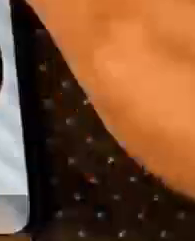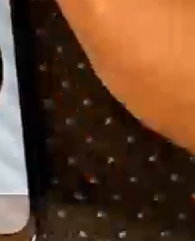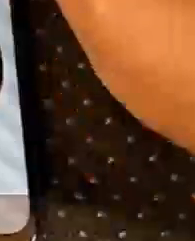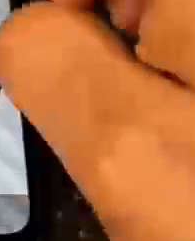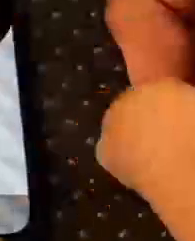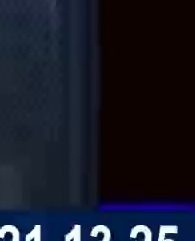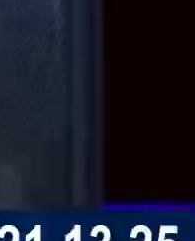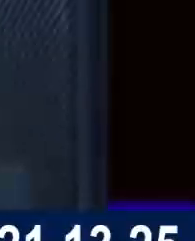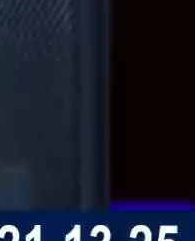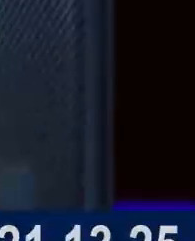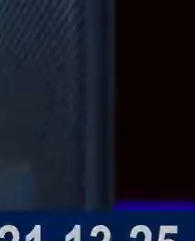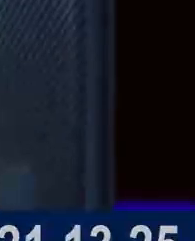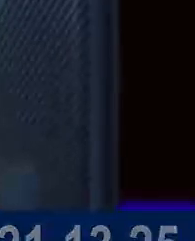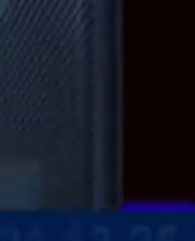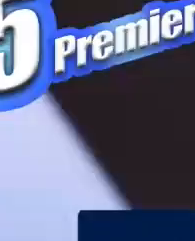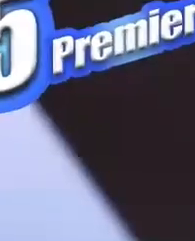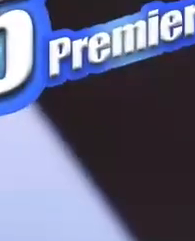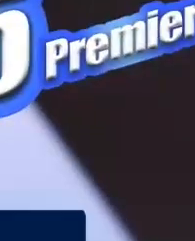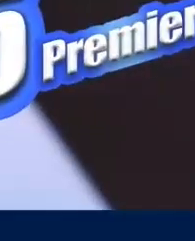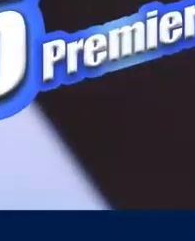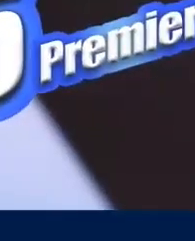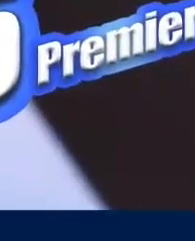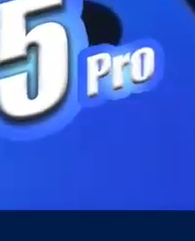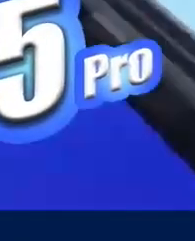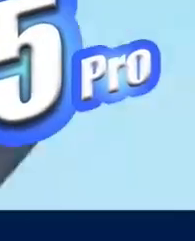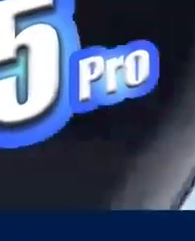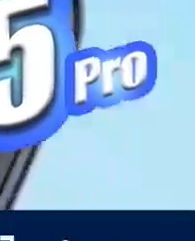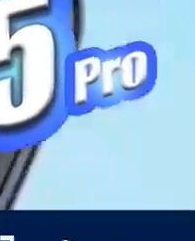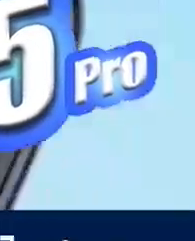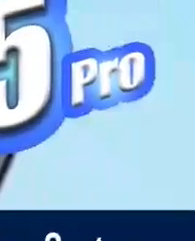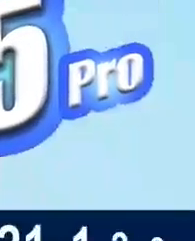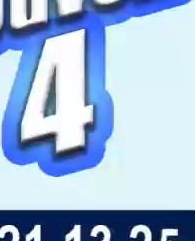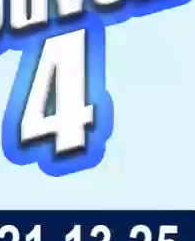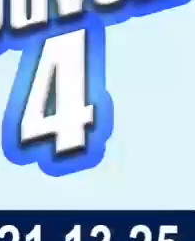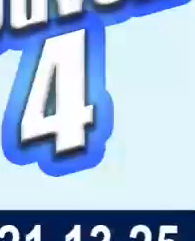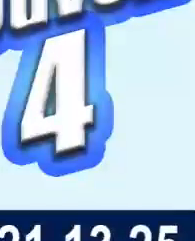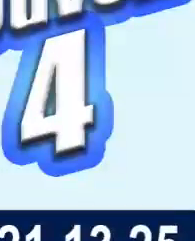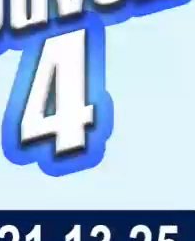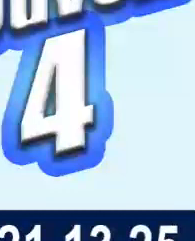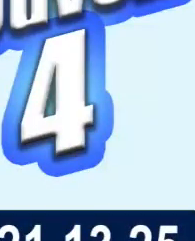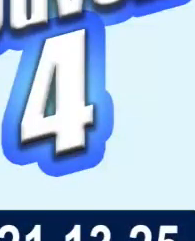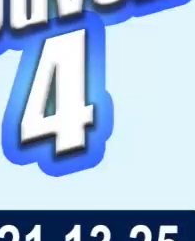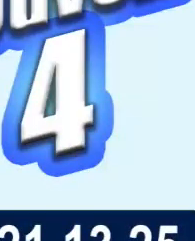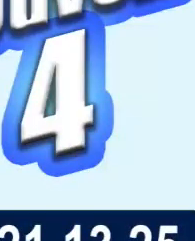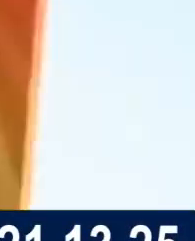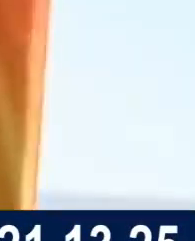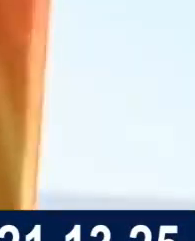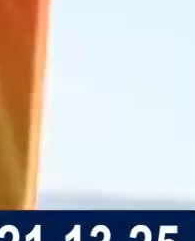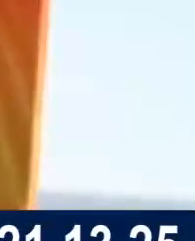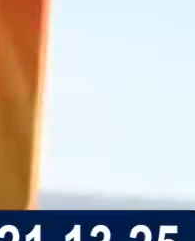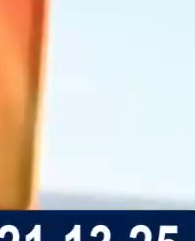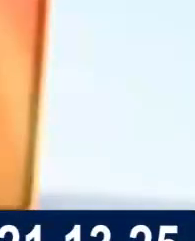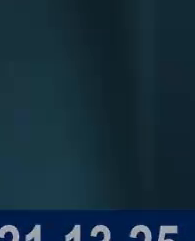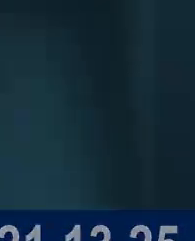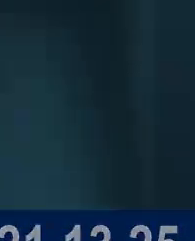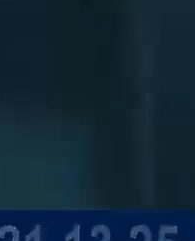10 tunagufitiye izindi nka Come on 15 na Come on 15 Premier Sparks 5 na Sparks 5 Pro pouvoir 4 ibiko mu rimisi